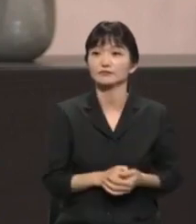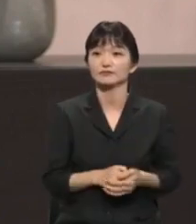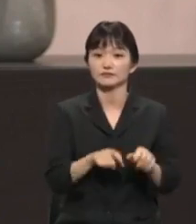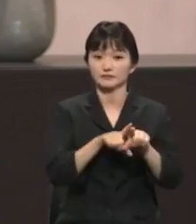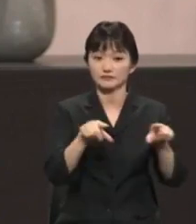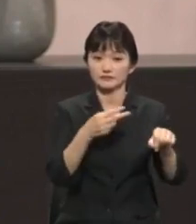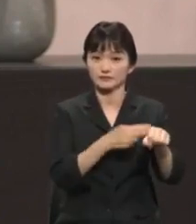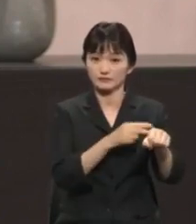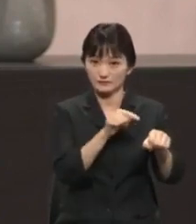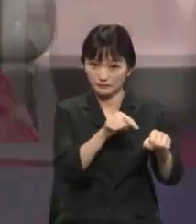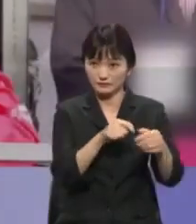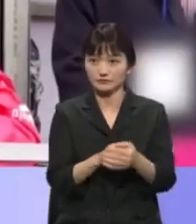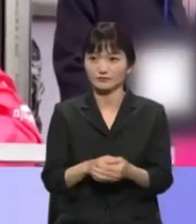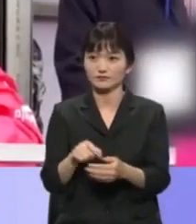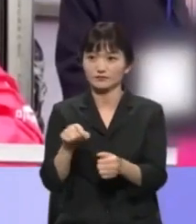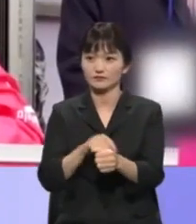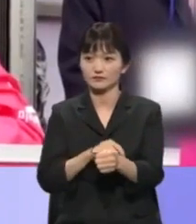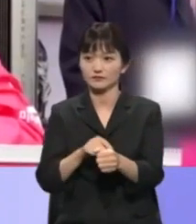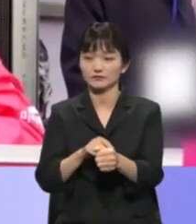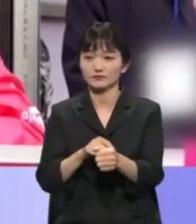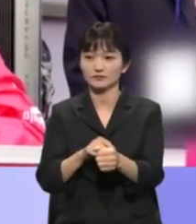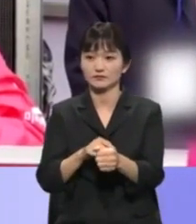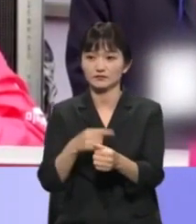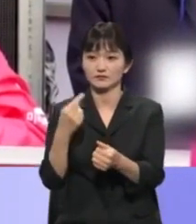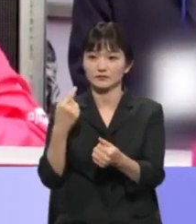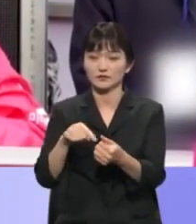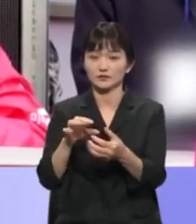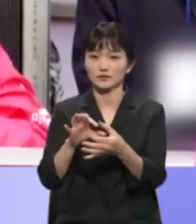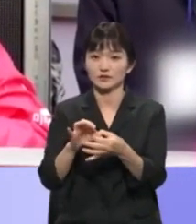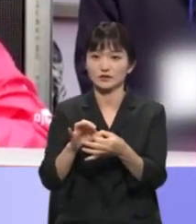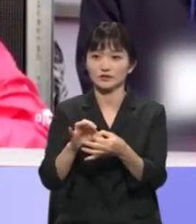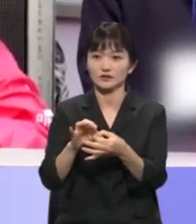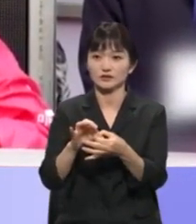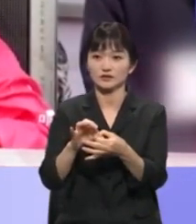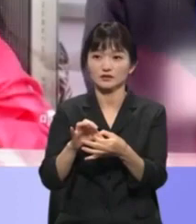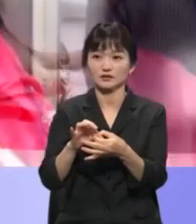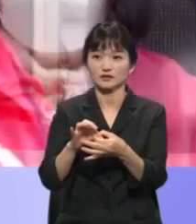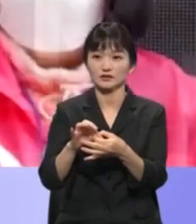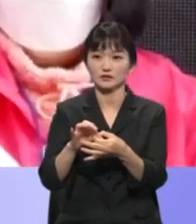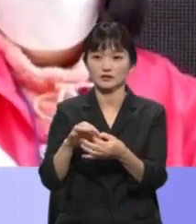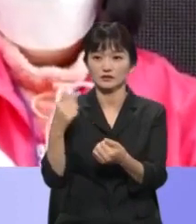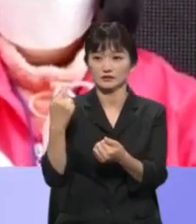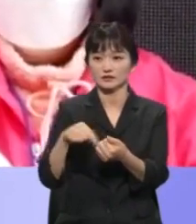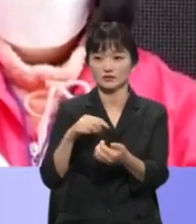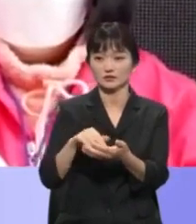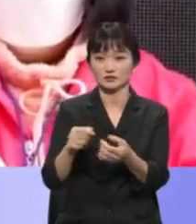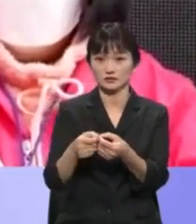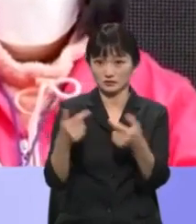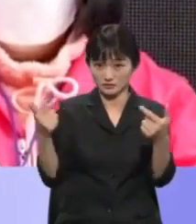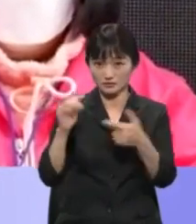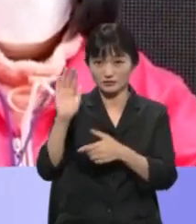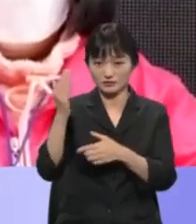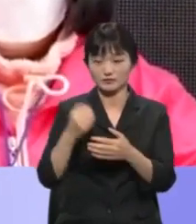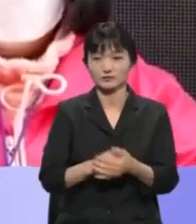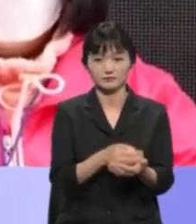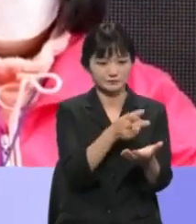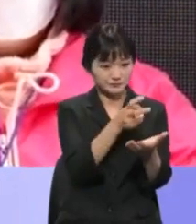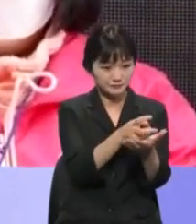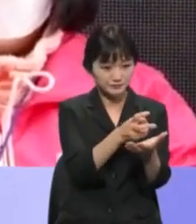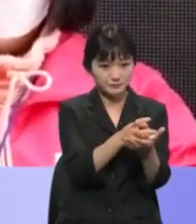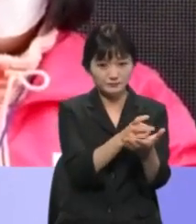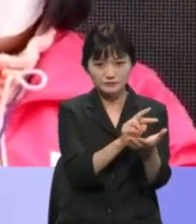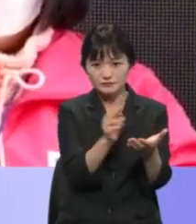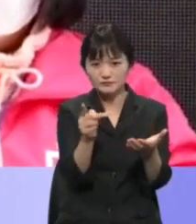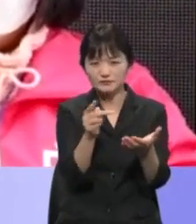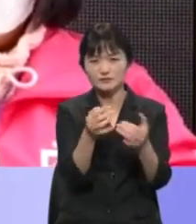일반교사들에게도 특수교육과 관련된 연수를 학대해야 된다는 부분에 좀 동의를 했었거든요 사실은 제도적으로 개선을 하는 거는